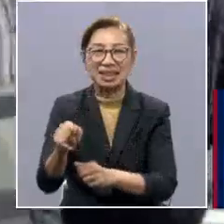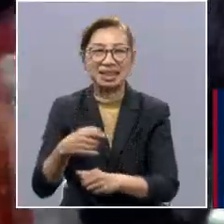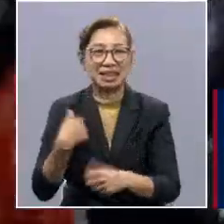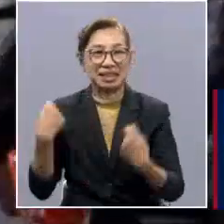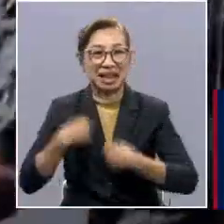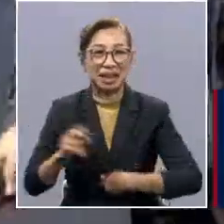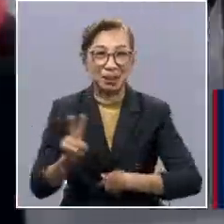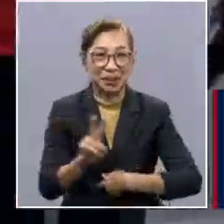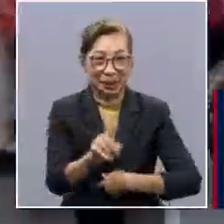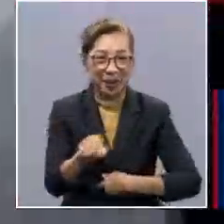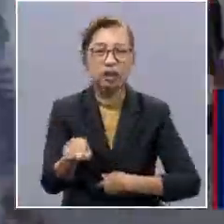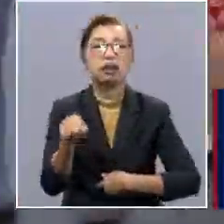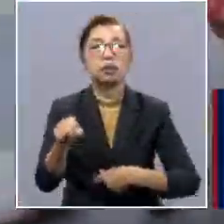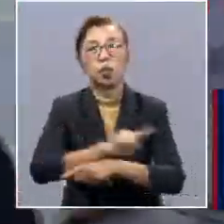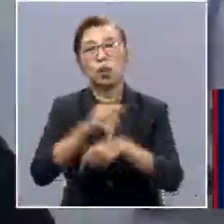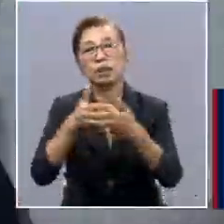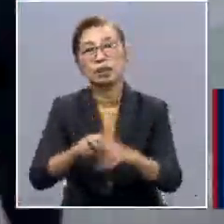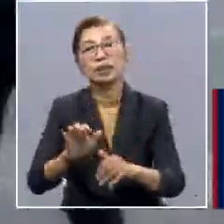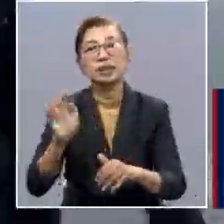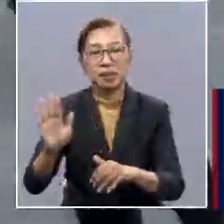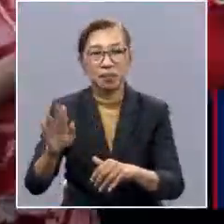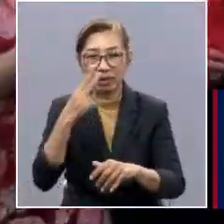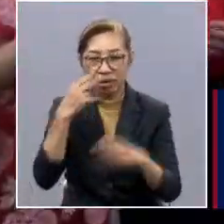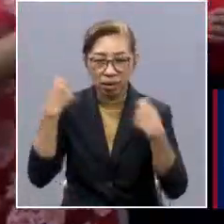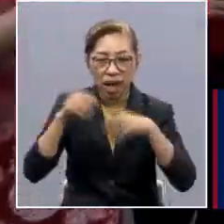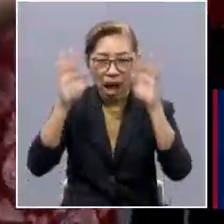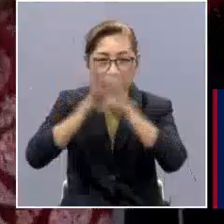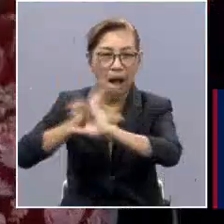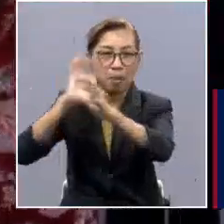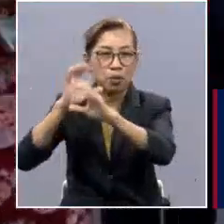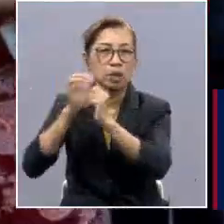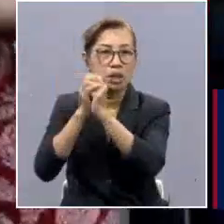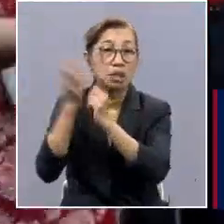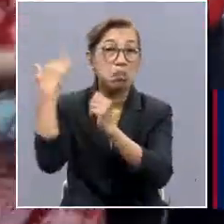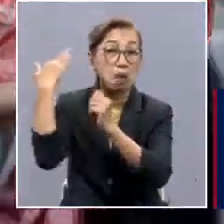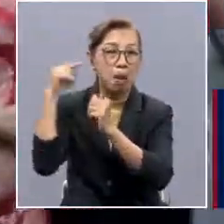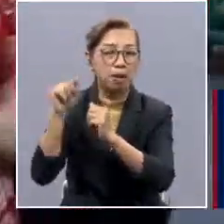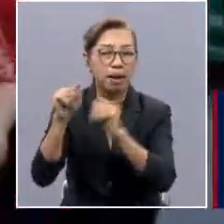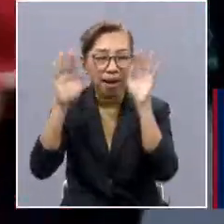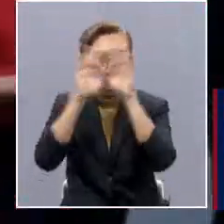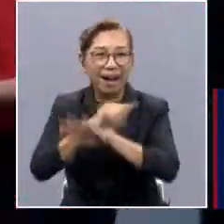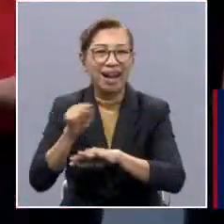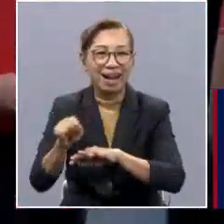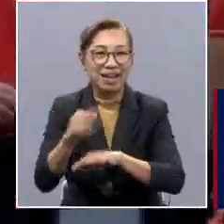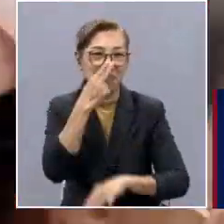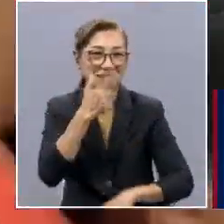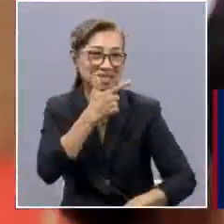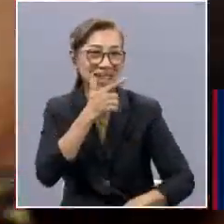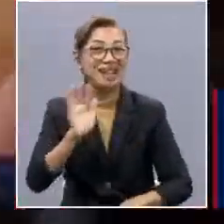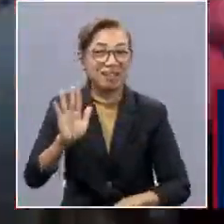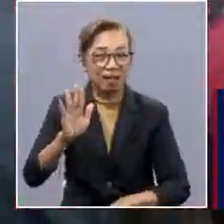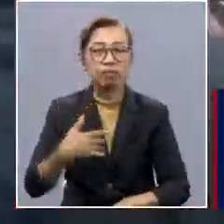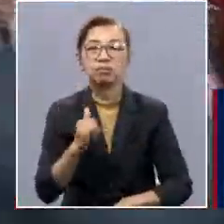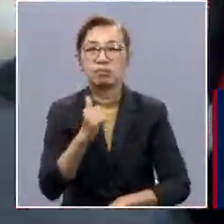ธีมนะช่วงตรุษจีนเยาวราช เหมือนพระเอกภาพยนตร์จีนสมัยก่อน ค ่ ะ โหเท่มาก เท่เนาะเนี่ยค่ะก็ไปลงพื้น